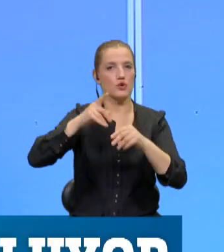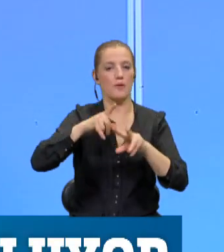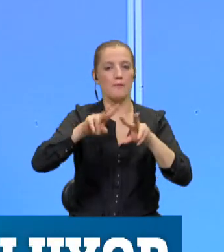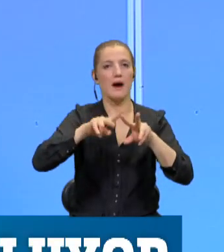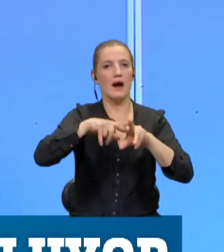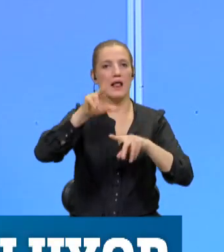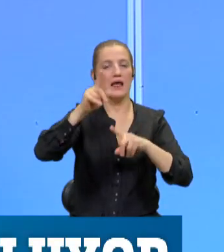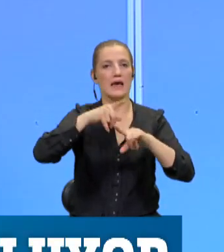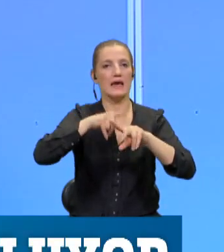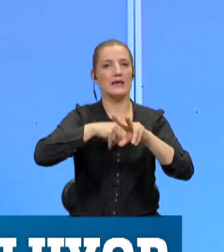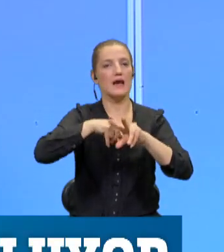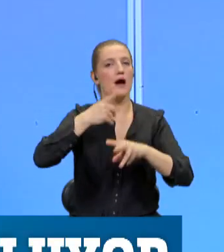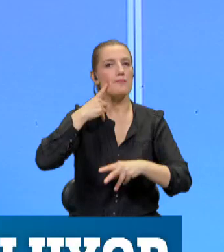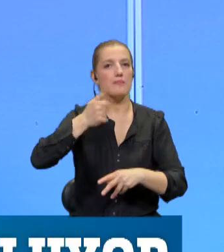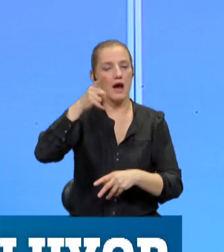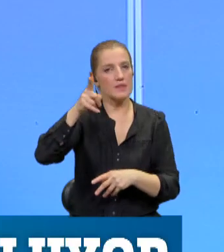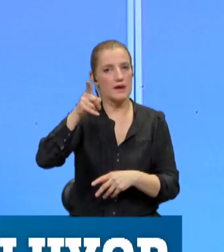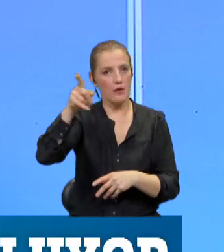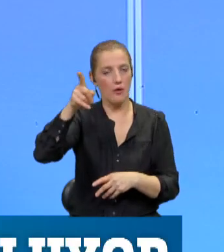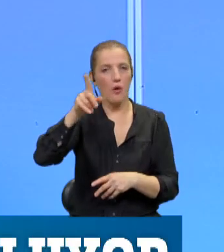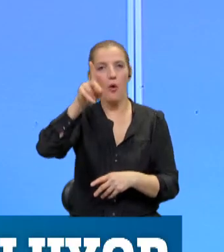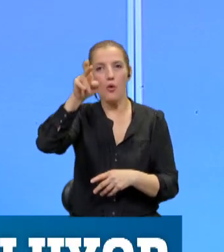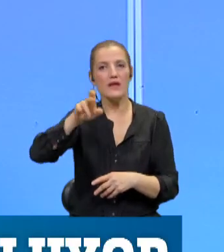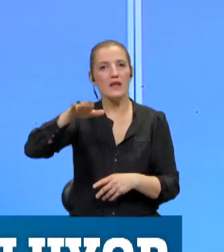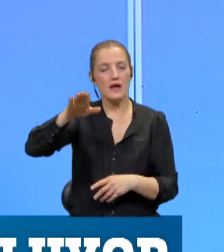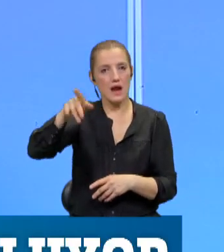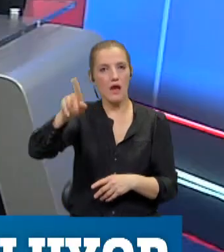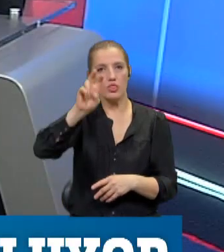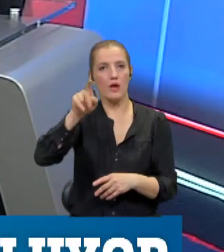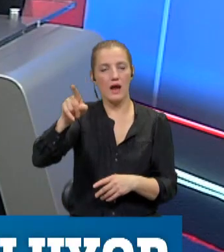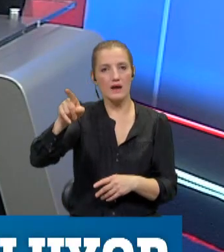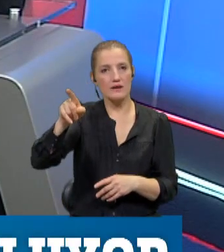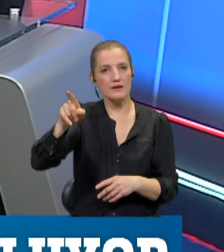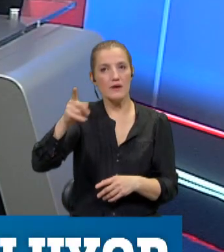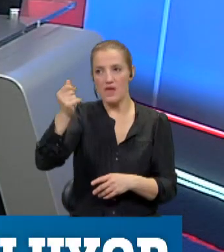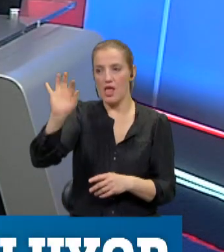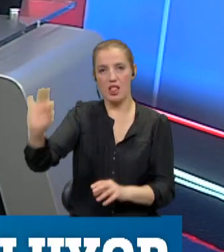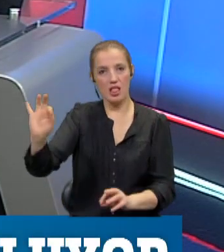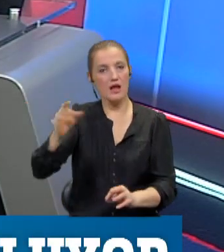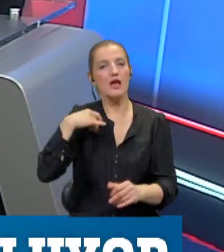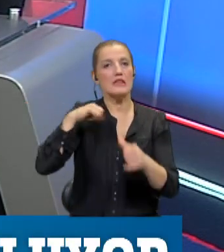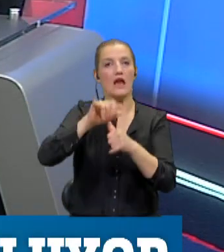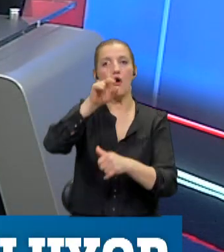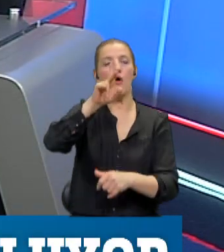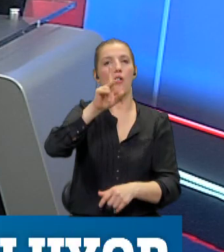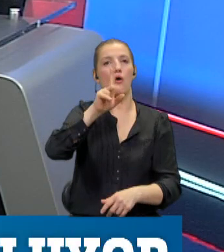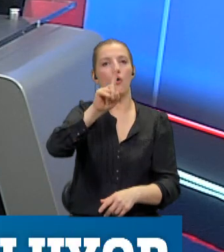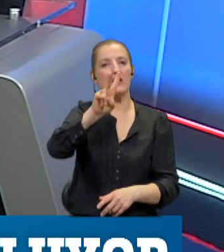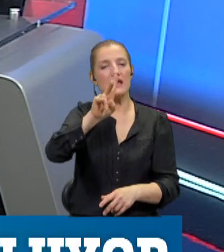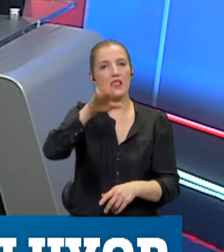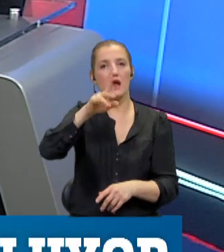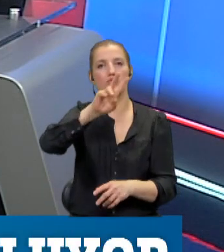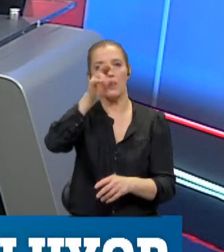öyle bende merak etmiştim Hani düştüm fiyatları falan ya esnafa deniliyor işte Hadi düşürün olur mu dolar düştü